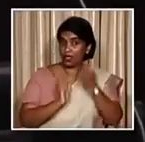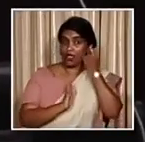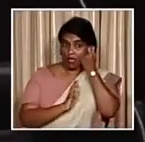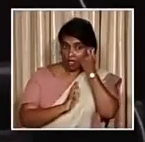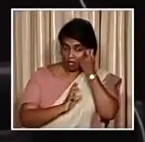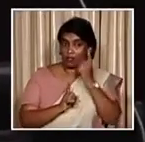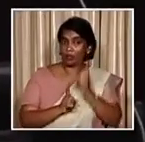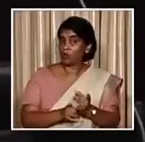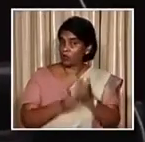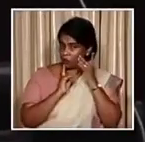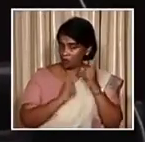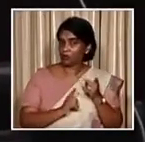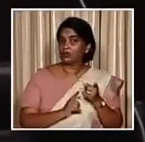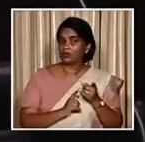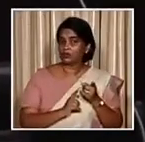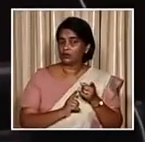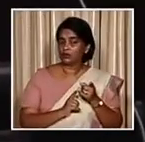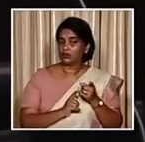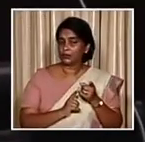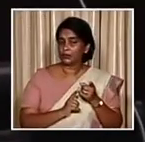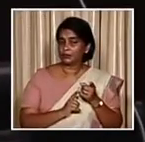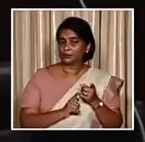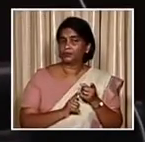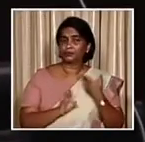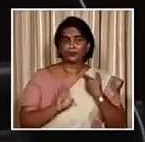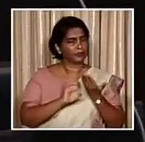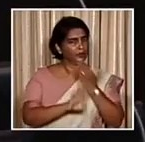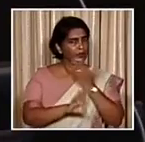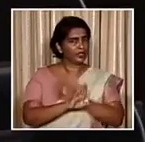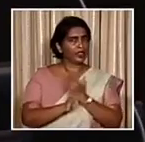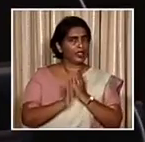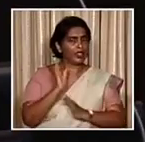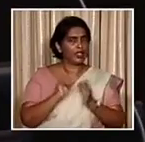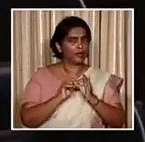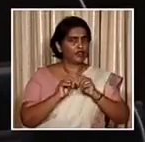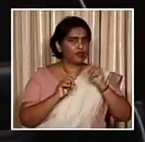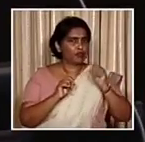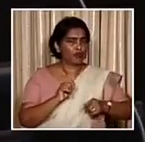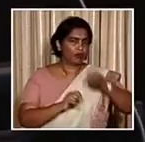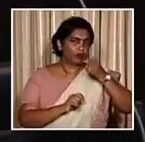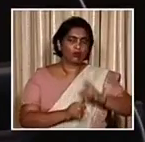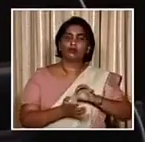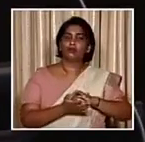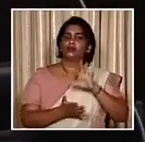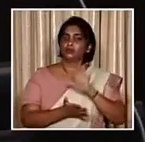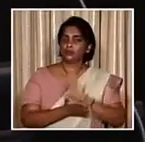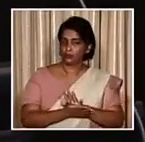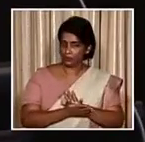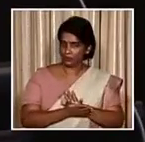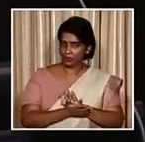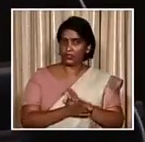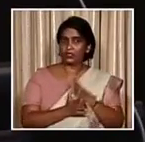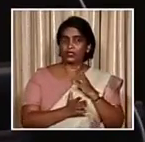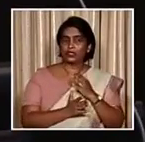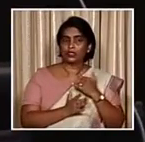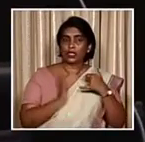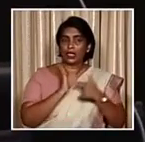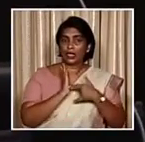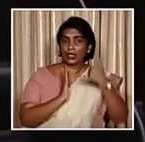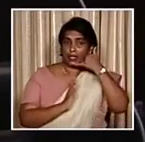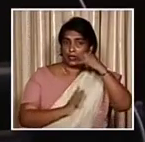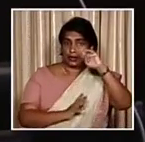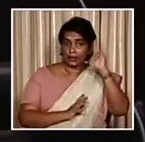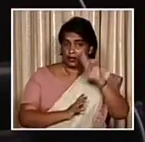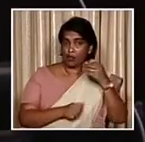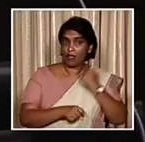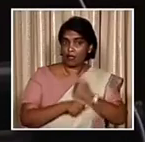අනුව දැන් පහුගිය අමාත්‍ය මණ්ඩලයේදී තීන්දුවක් අරගෙන තියෙනවා ශ්‍රී ලංකා ටෙලිකොම් ආයතනයේ සතුව තියෙන